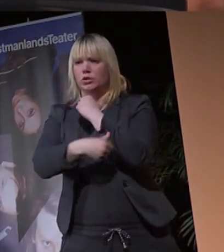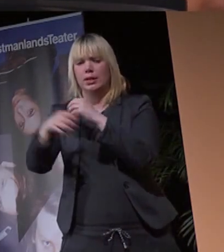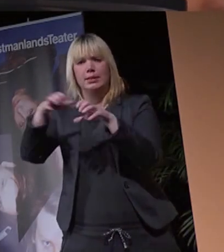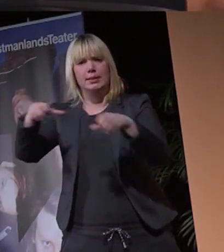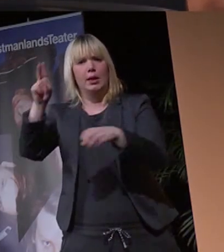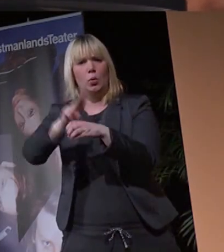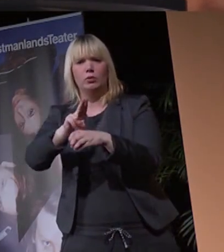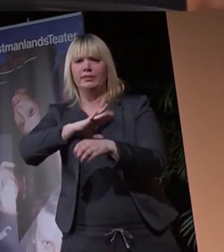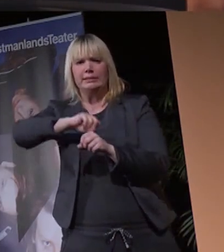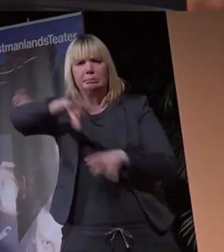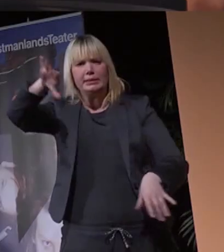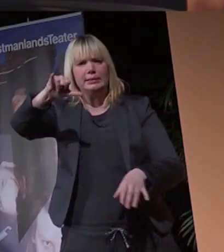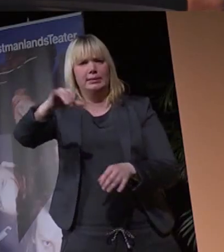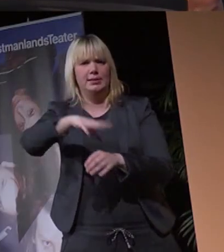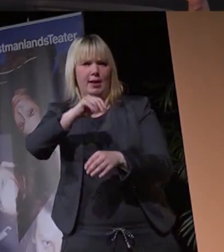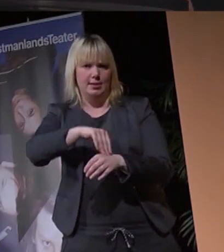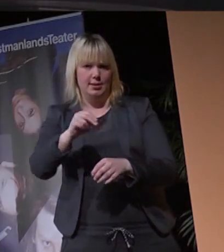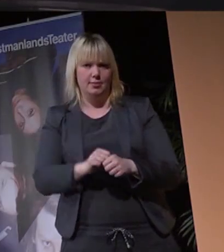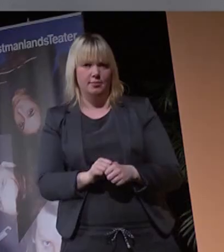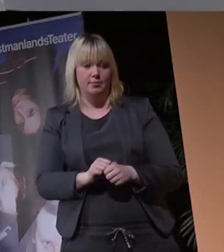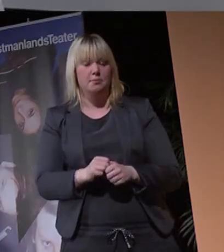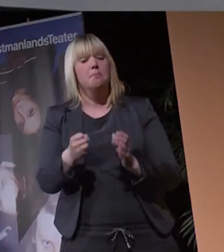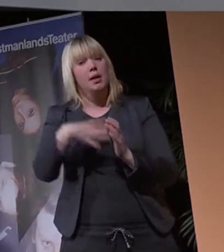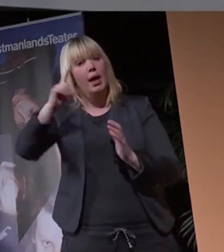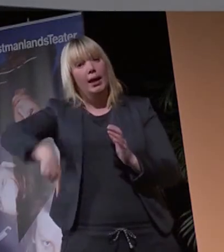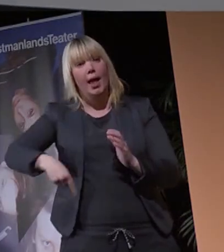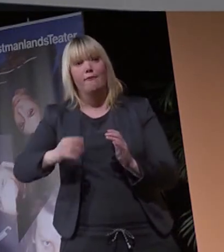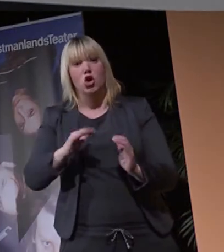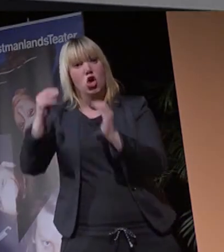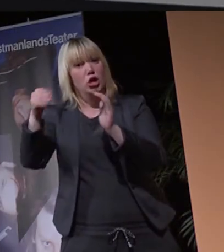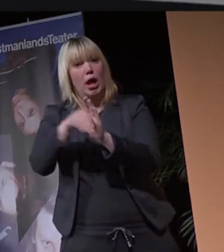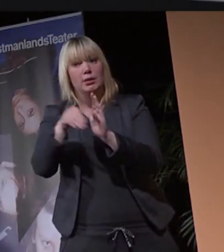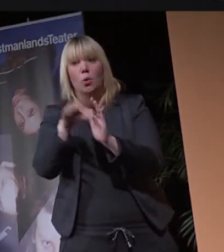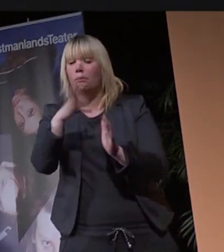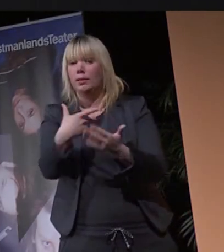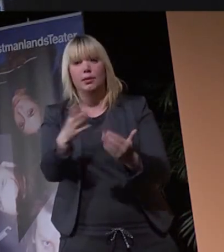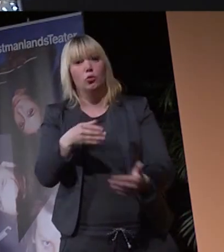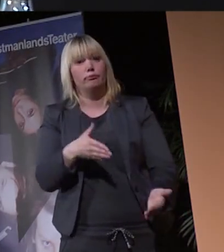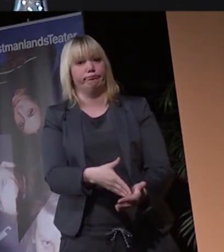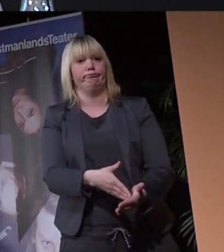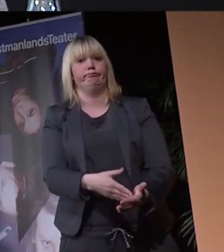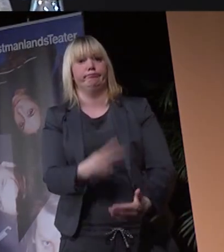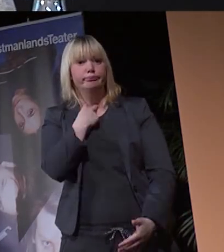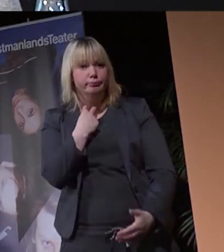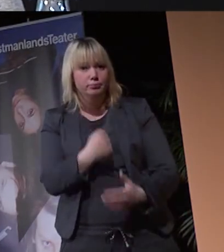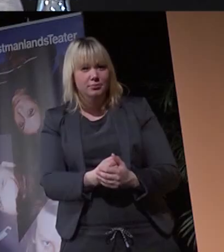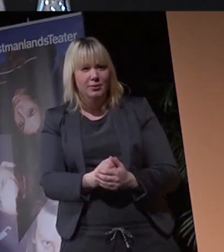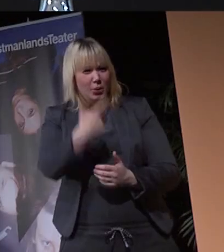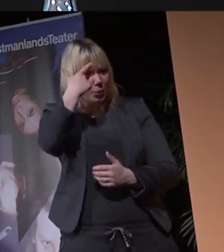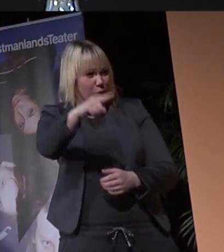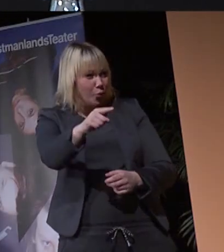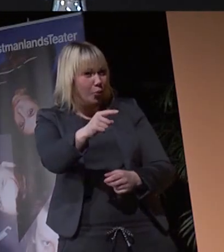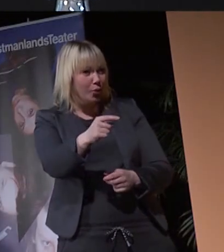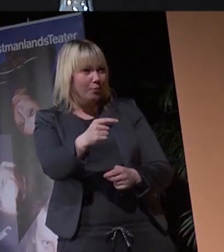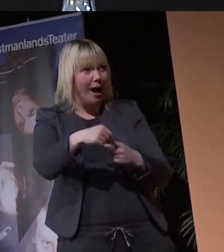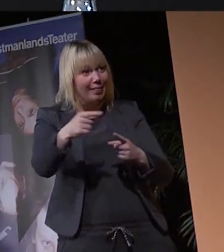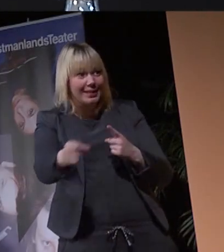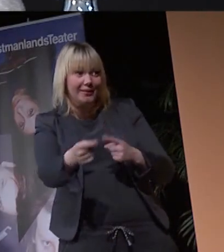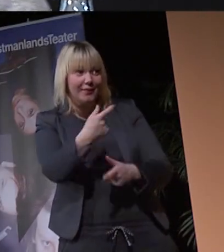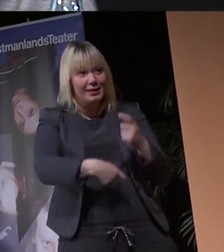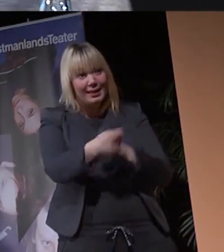kommer, för du sa att det ska inte finnas någon skillnad egentligen på de olika formerna, och rent strukturmässigt så är många av våra